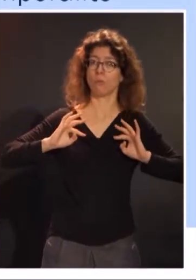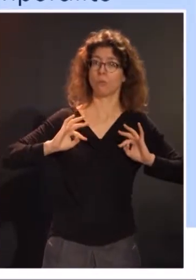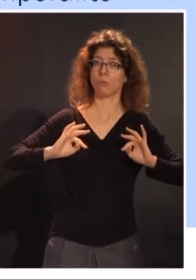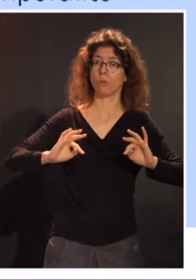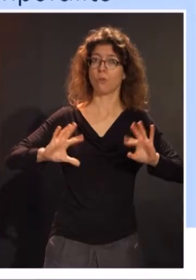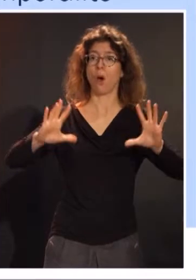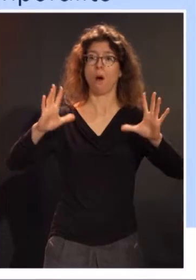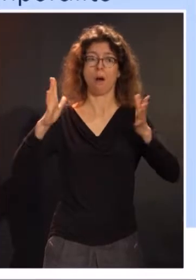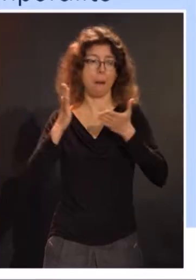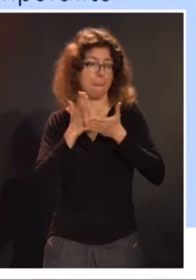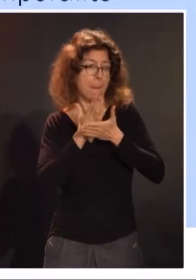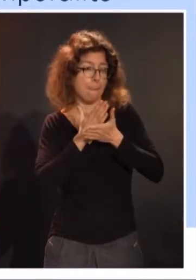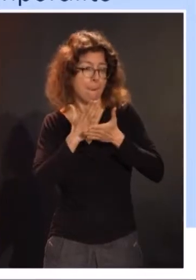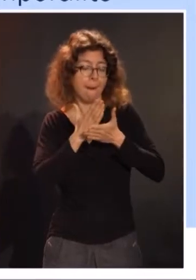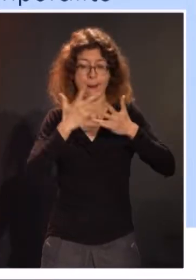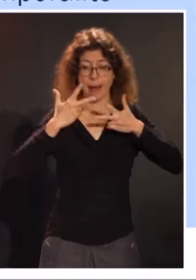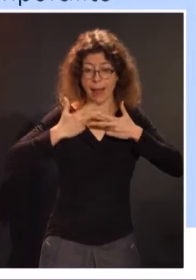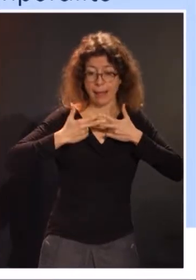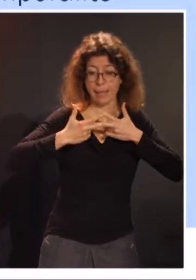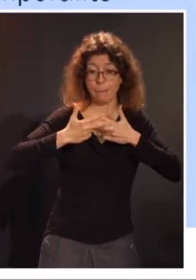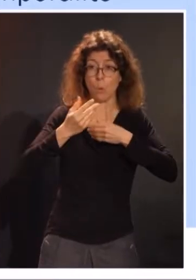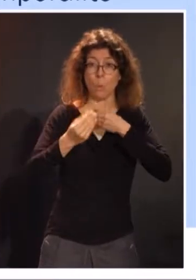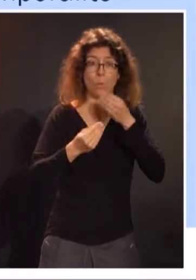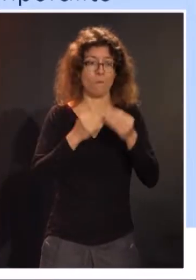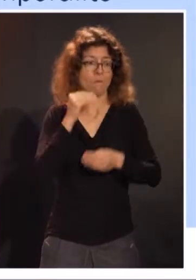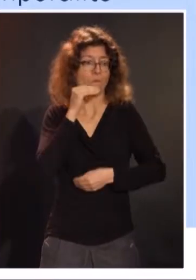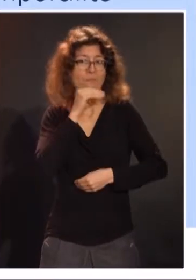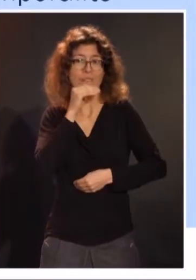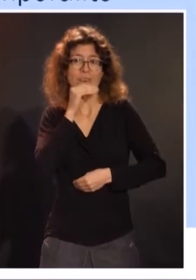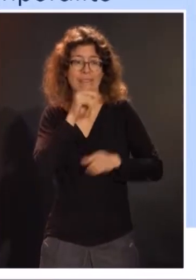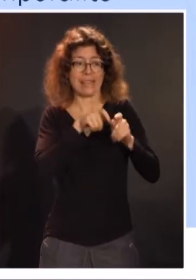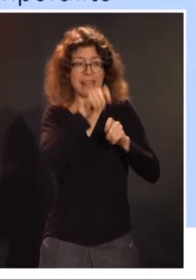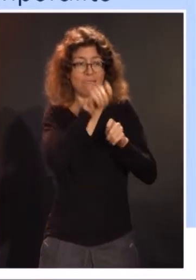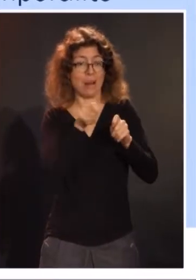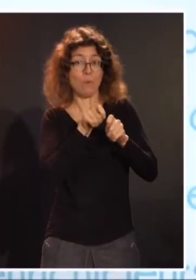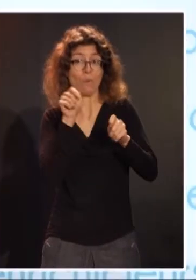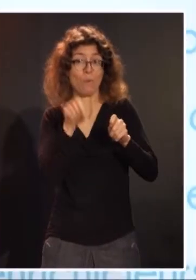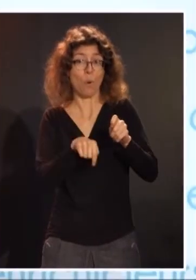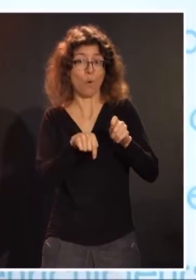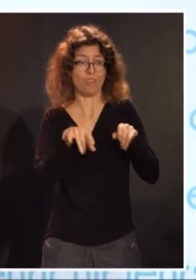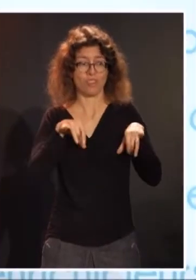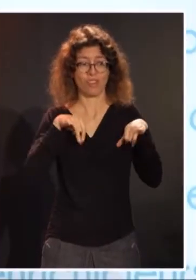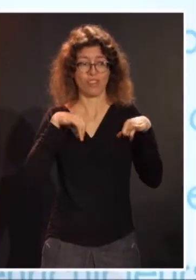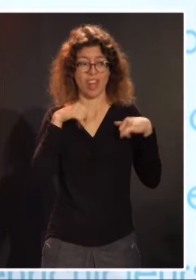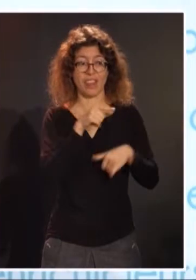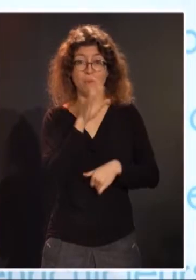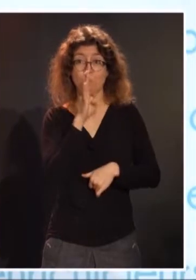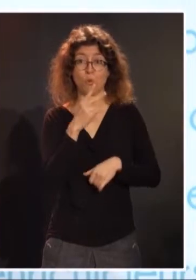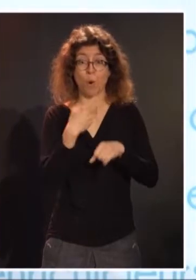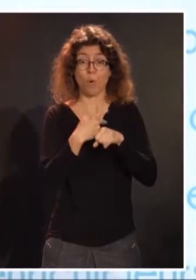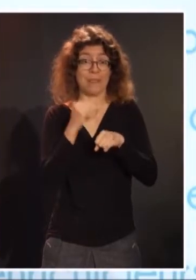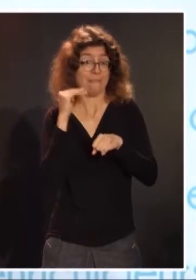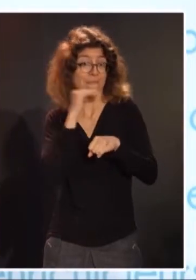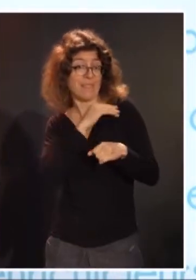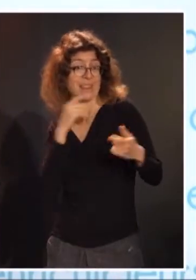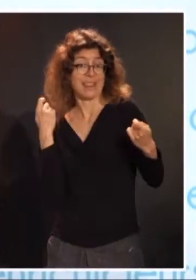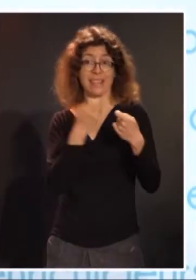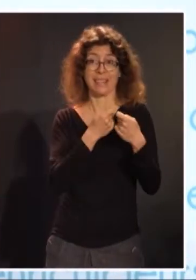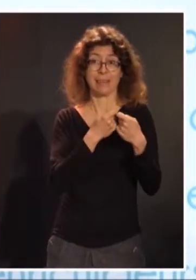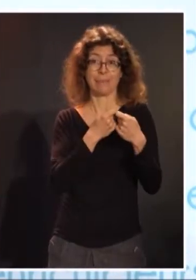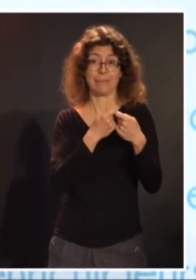de mettre en place toutes les étapes ou est-ce que c'est un besoin qui est un peu dans l'urgence et ça va être un jeune qui va avoir besoin d'un outil de compensation très